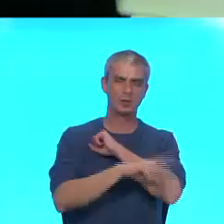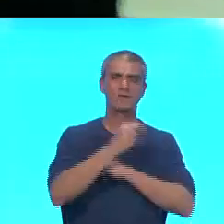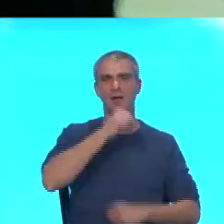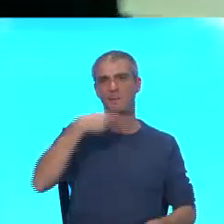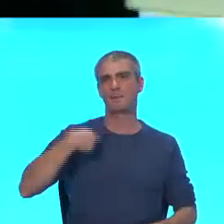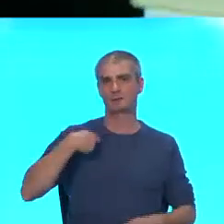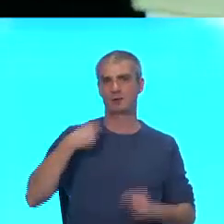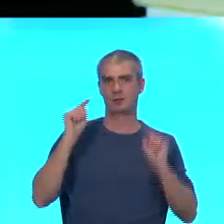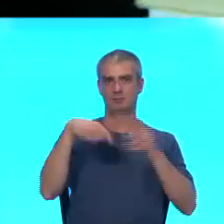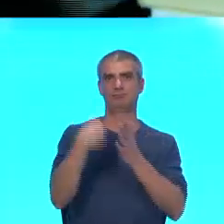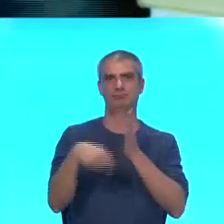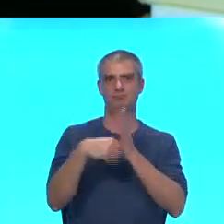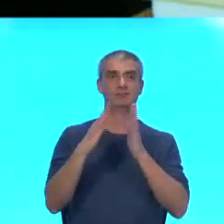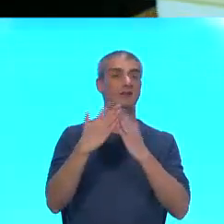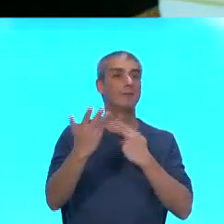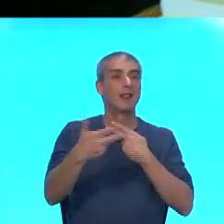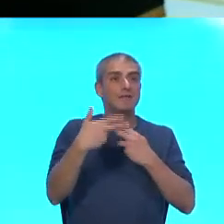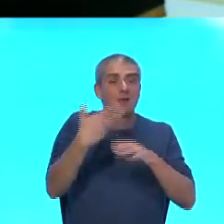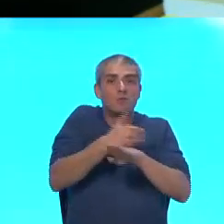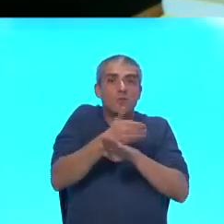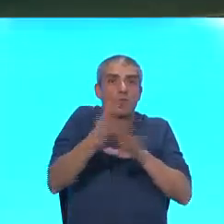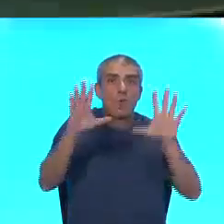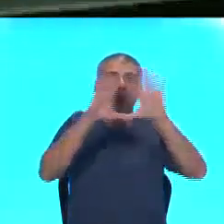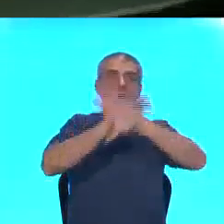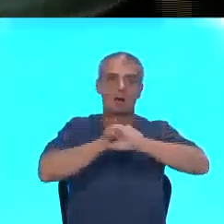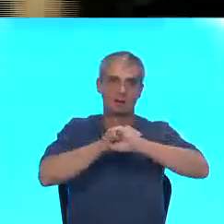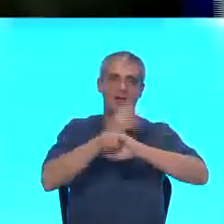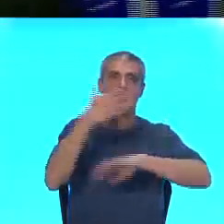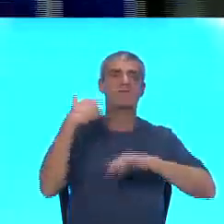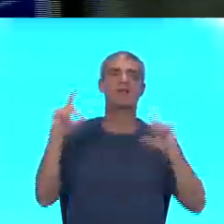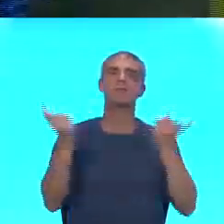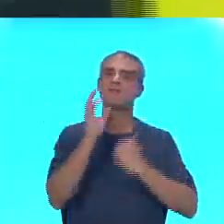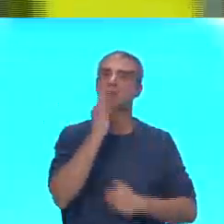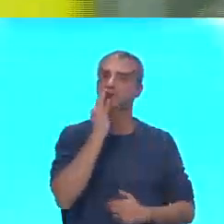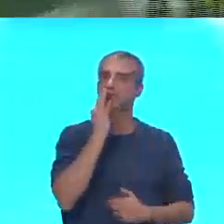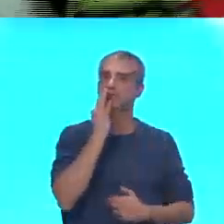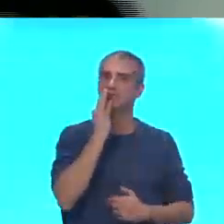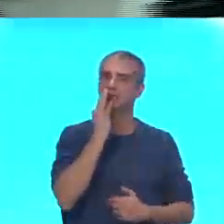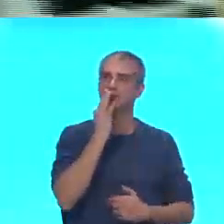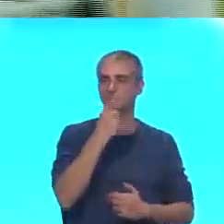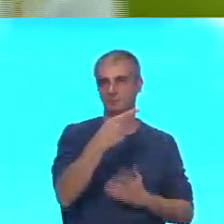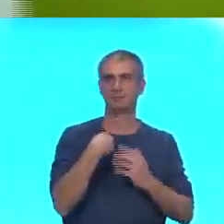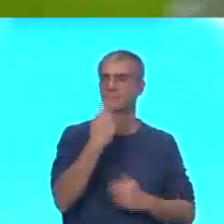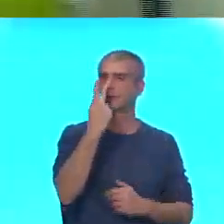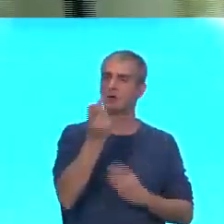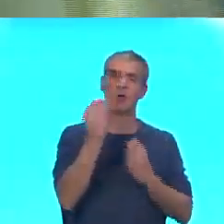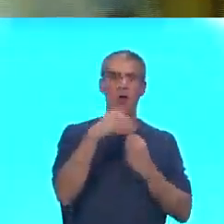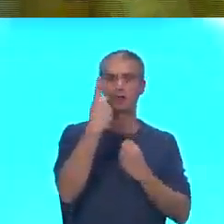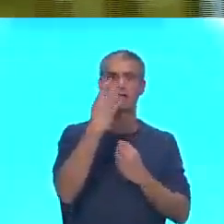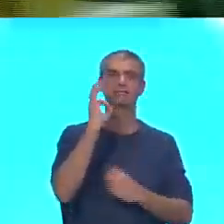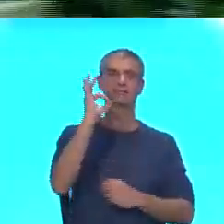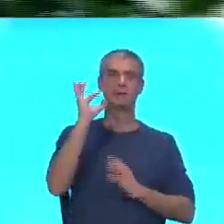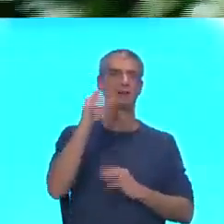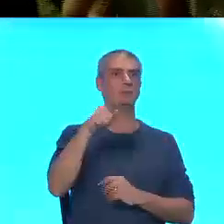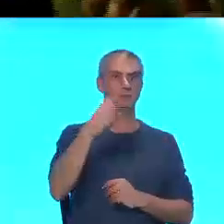ופנסיונרים. לקראת השעות המאוחרות יותר, לפני המבלים הצעירים, הנה ביקור בעוד אחד מהסמלים. אתה